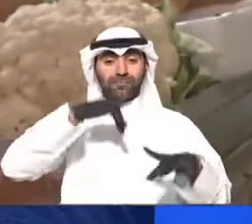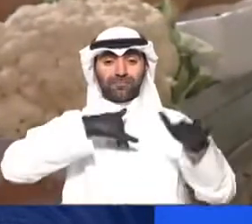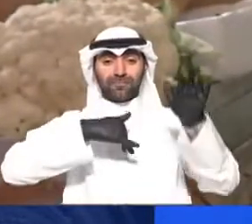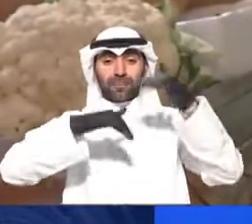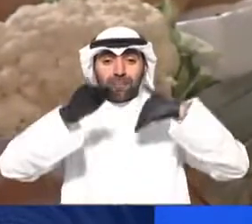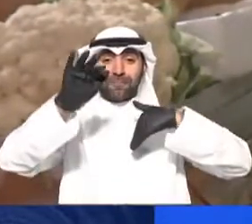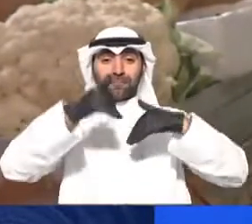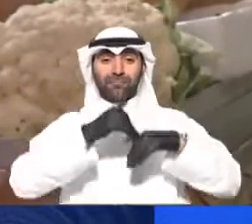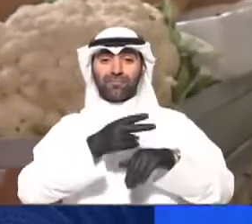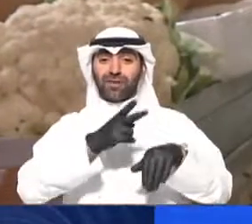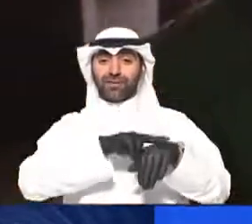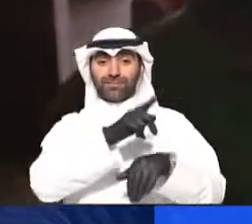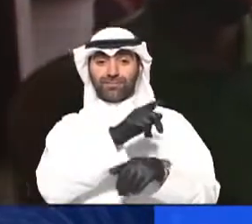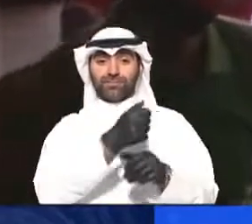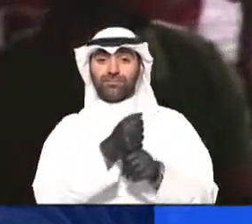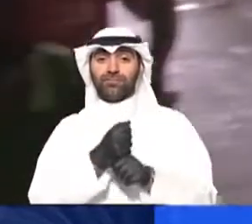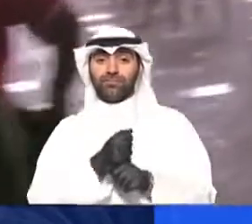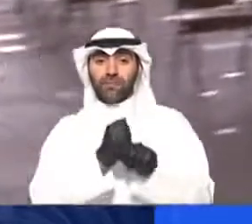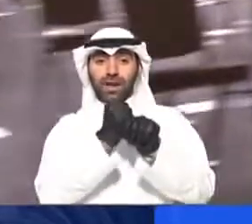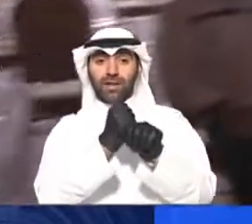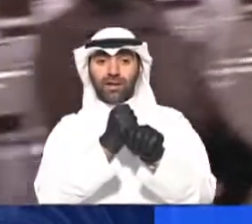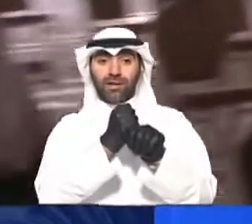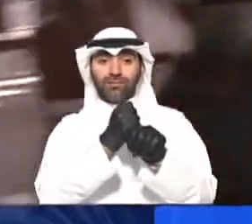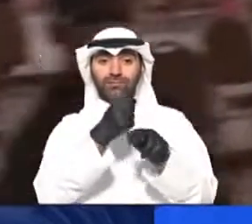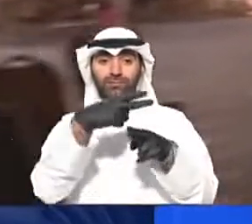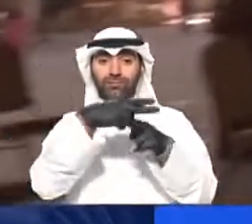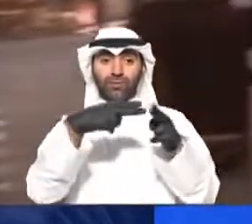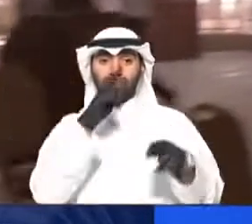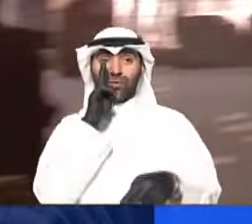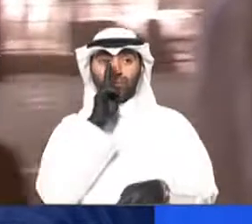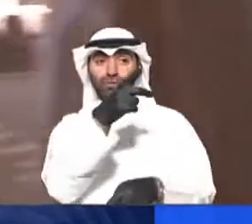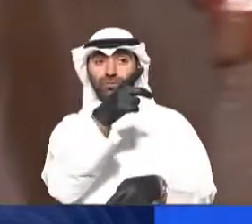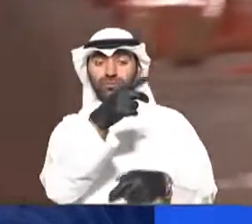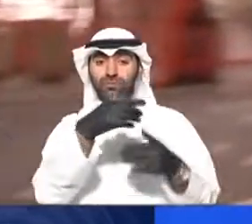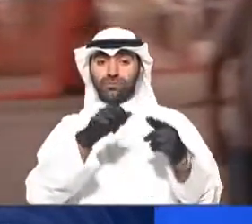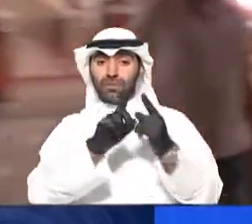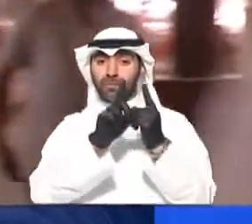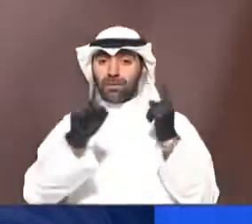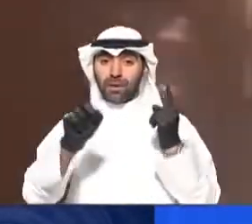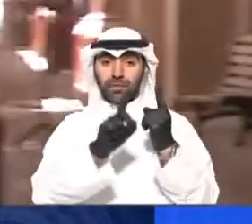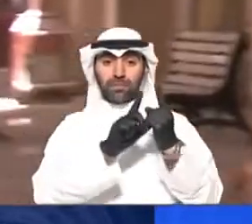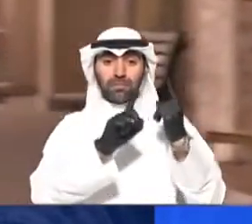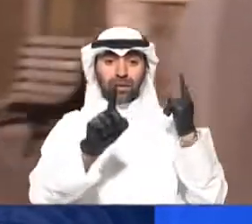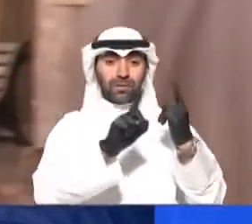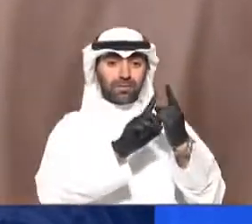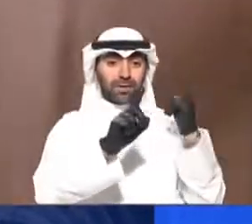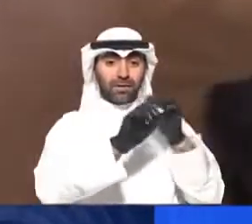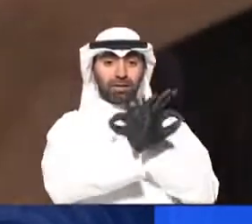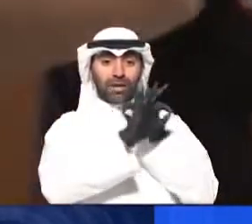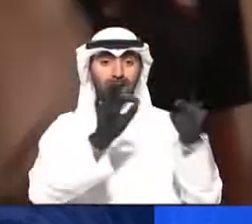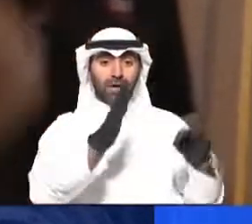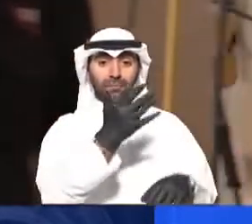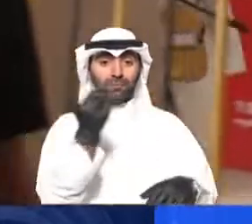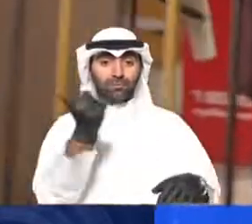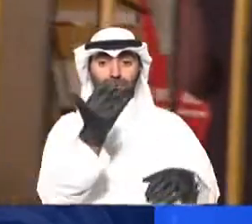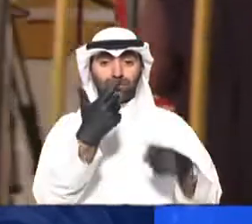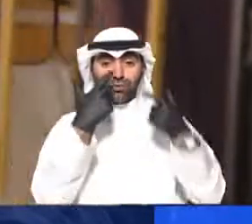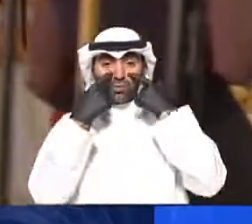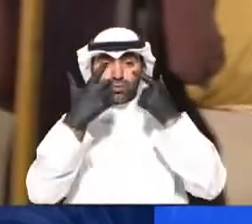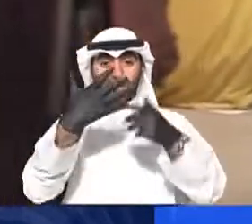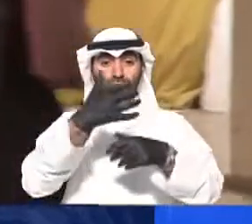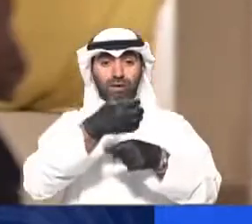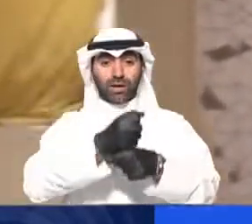تتابع البلدية تطبيق شروط السلامة ومدى التزام أصحاب البسطات بالاشتراطات الصحية من ارتداء